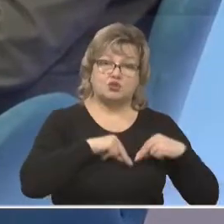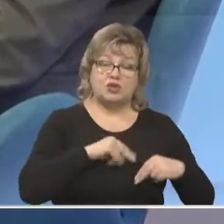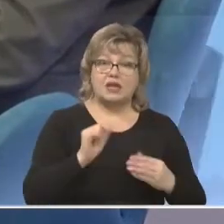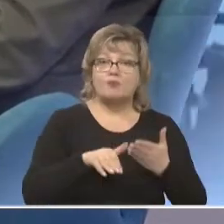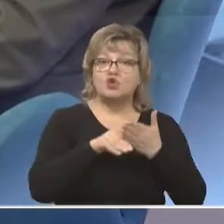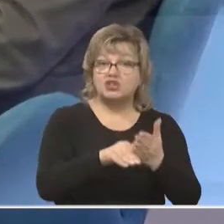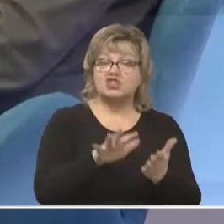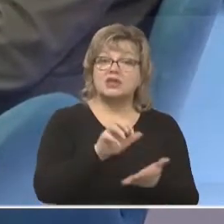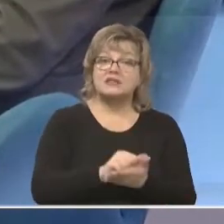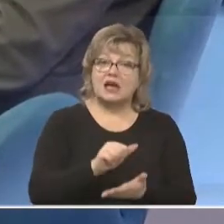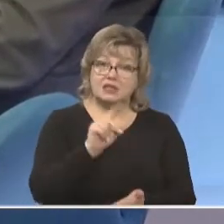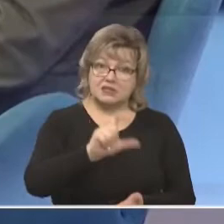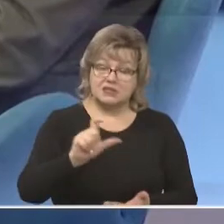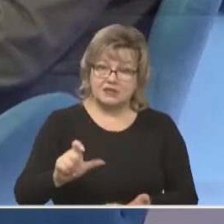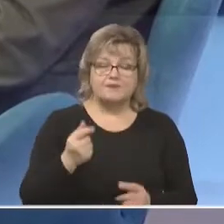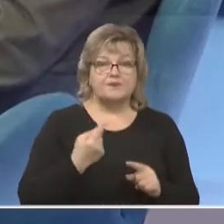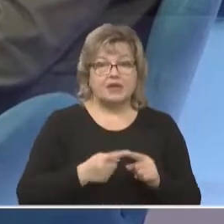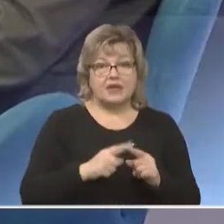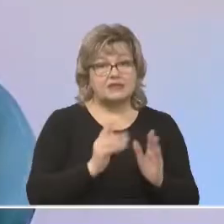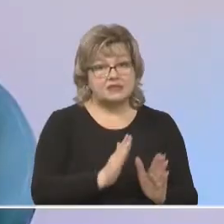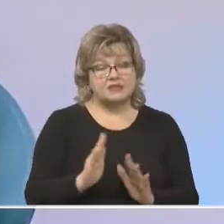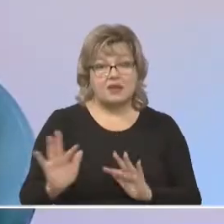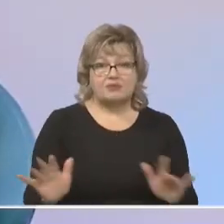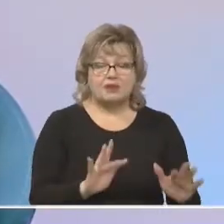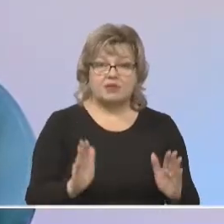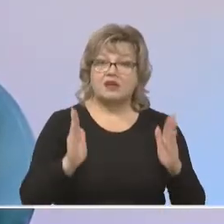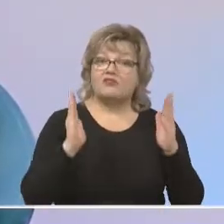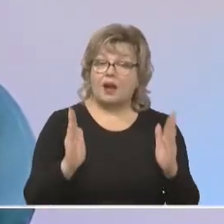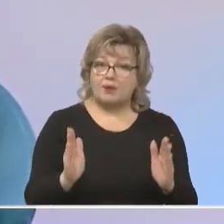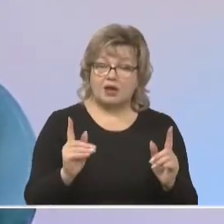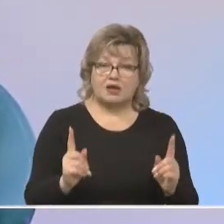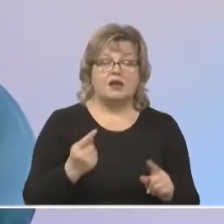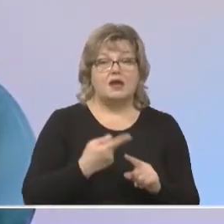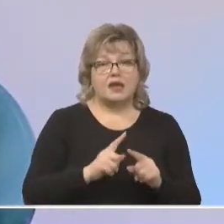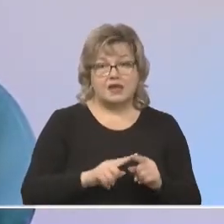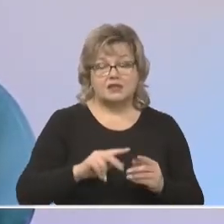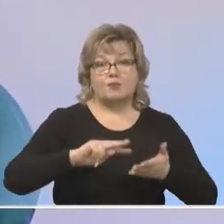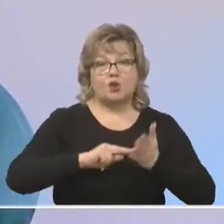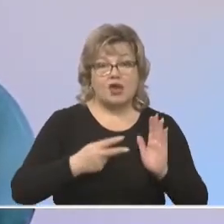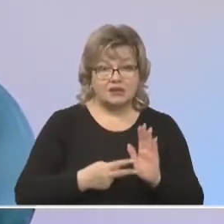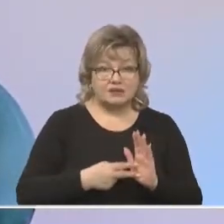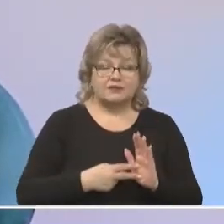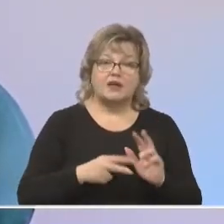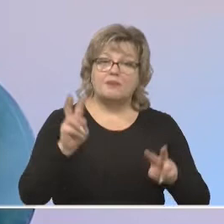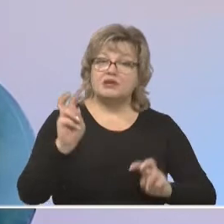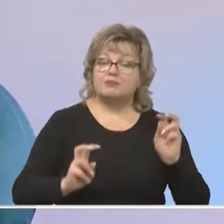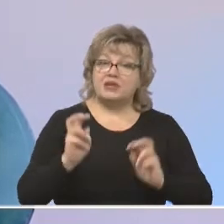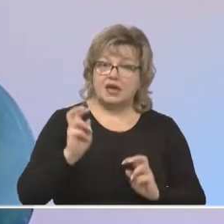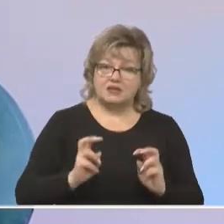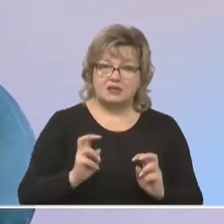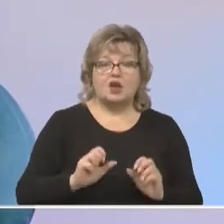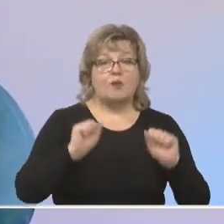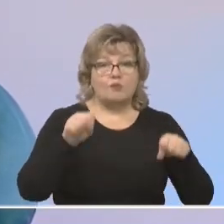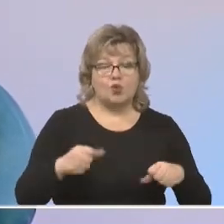занятости. Во-первых, это системные меры. В рамках вот этого подпроекта «Системные меры» предприятия